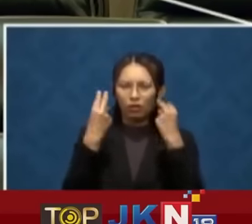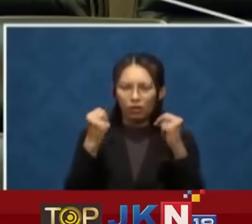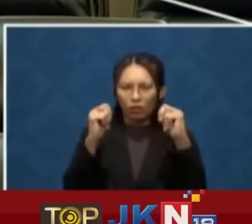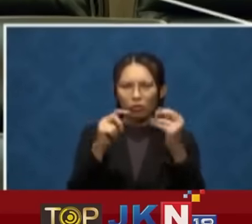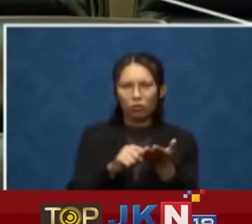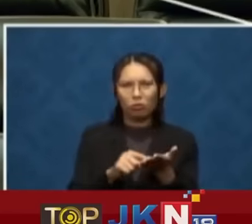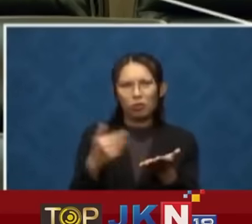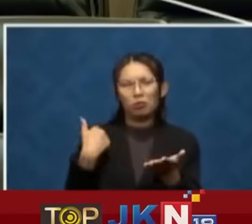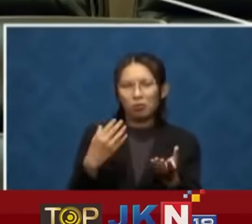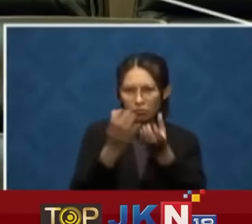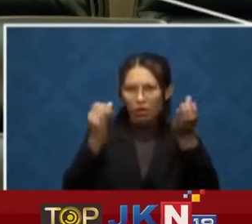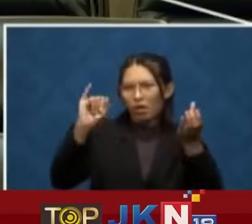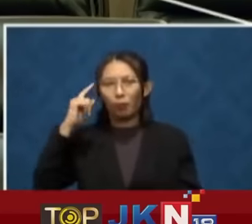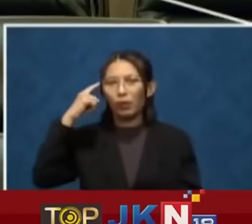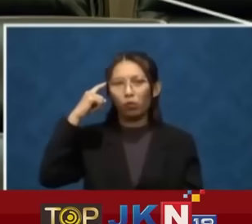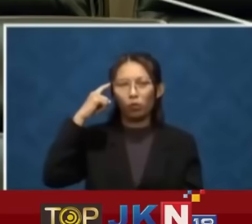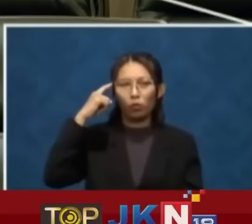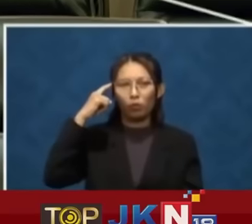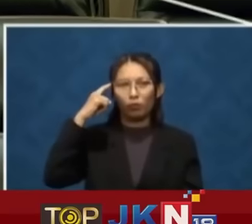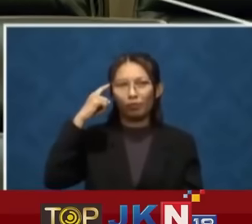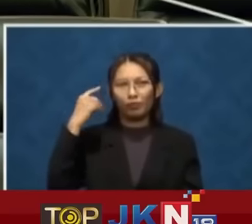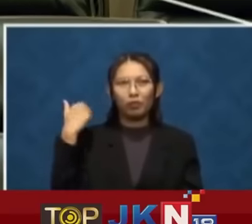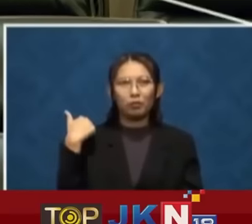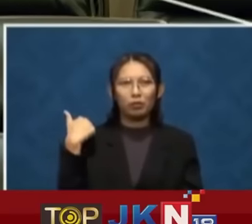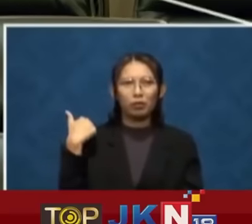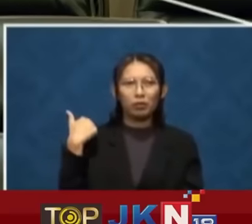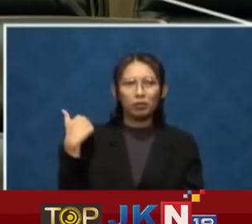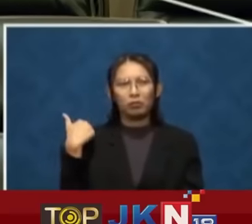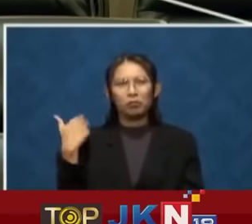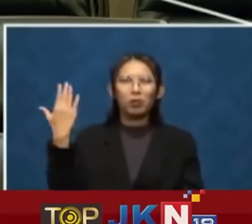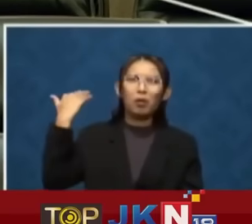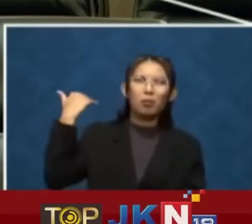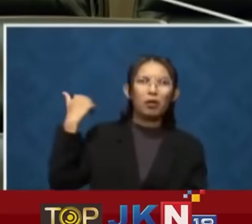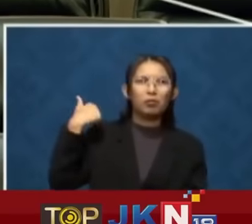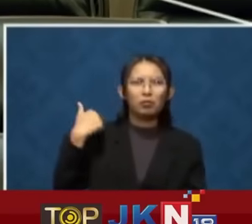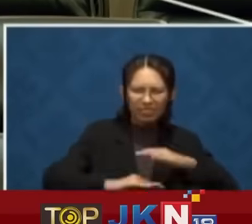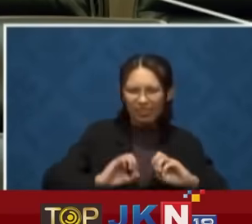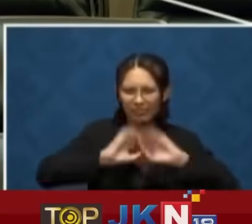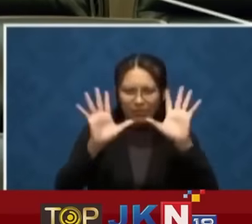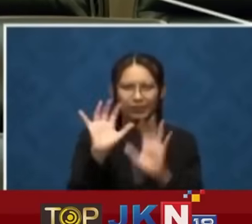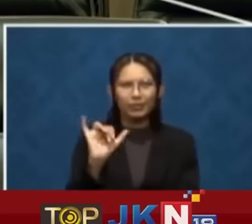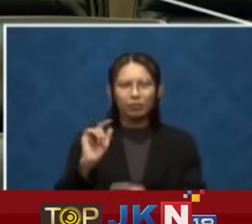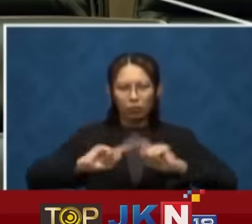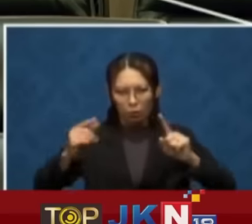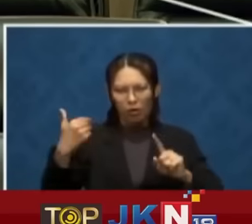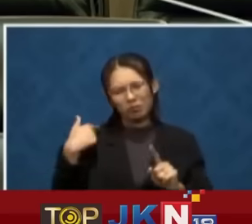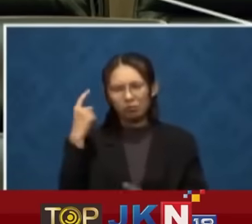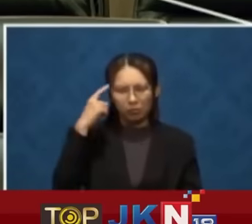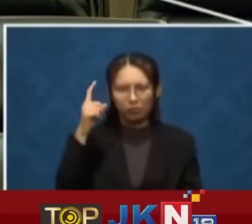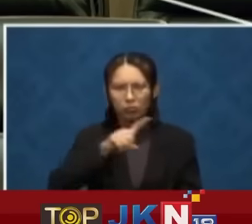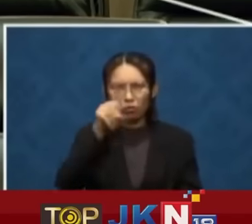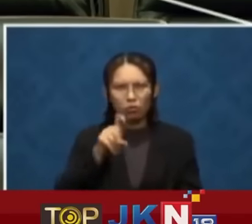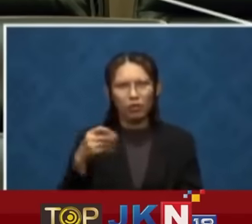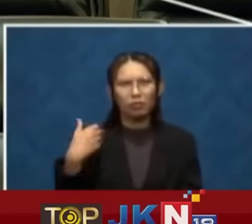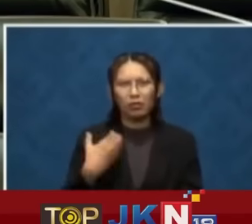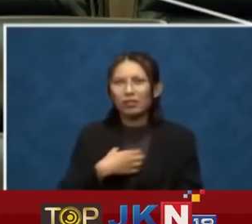านมีจริยธรรมอย่างนี้มากมายหรือไม่เมื่อไม่กี่วันอันนี้ก็มีคนพูดถึงการซื้อที่ดินที่เดินแล้วแต่นี่ประเด็นหนึ่งที่ผมสงสัยอยากให้ท่าน